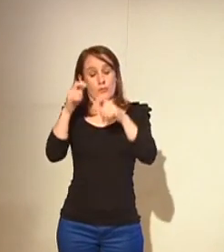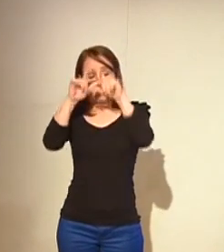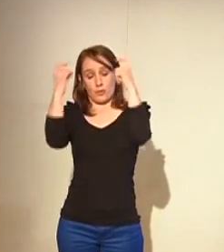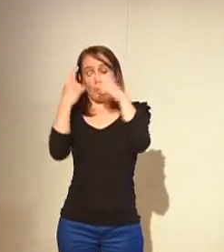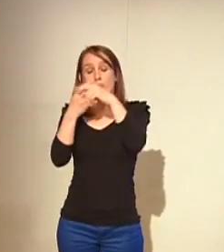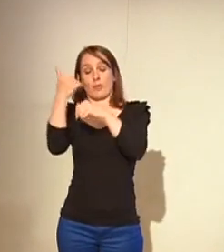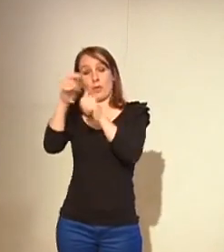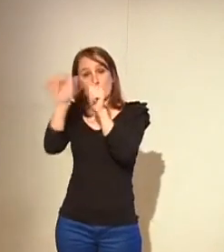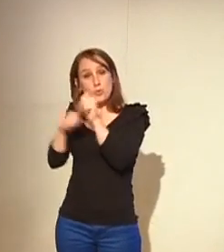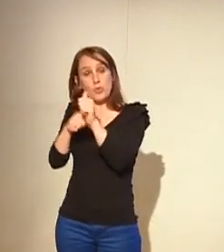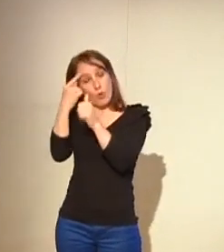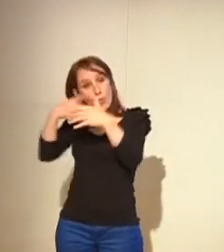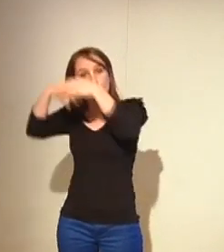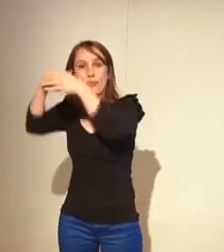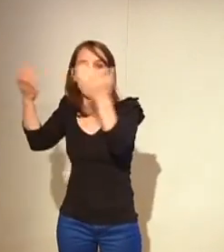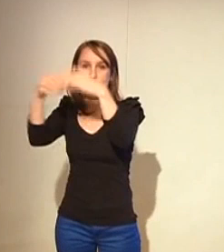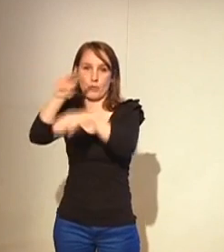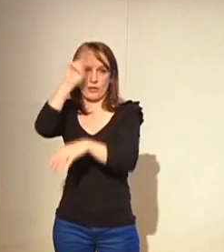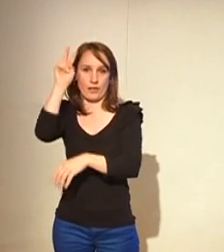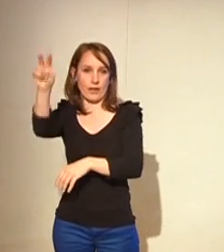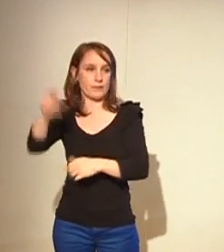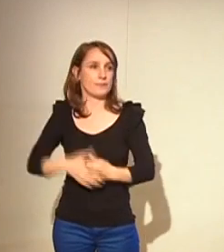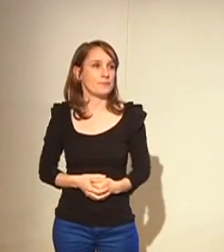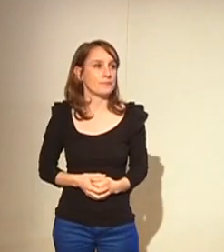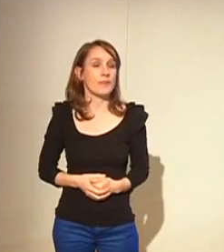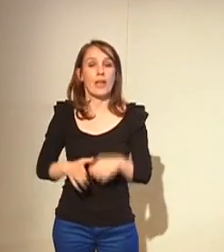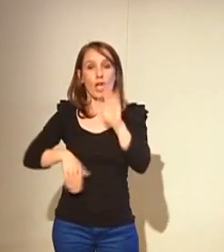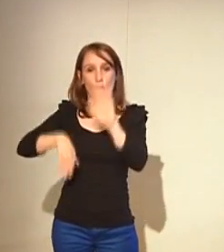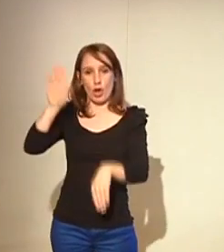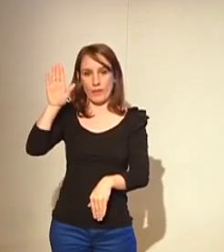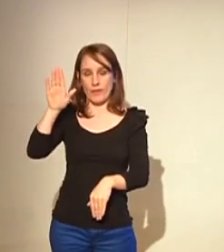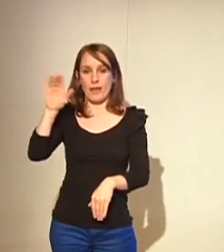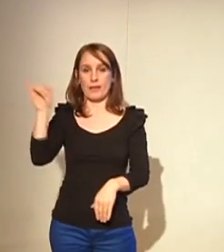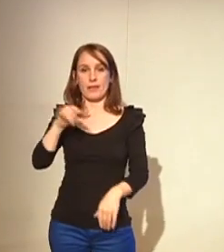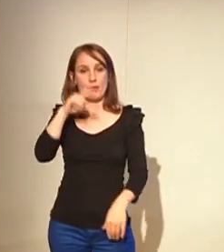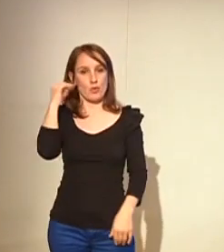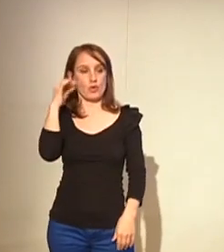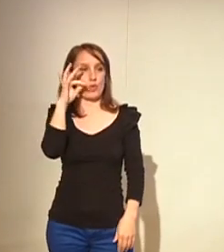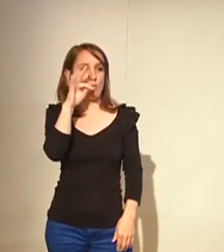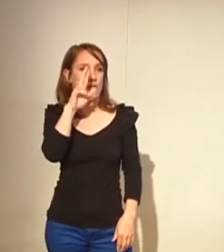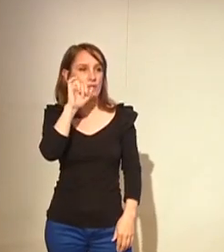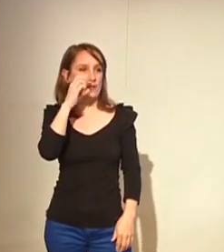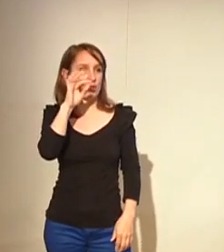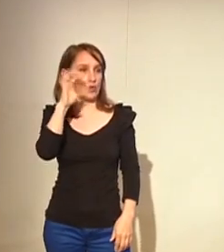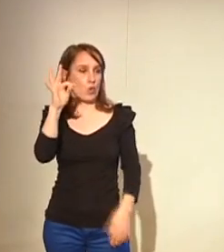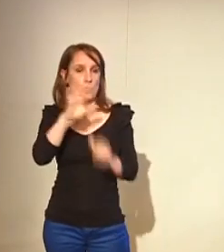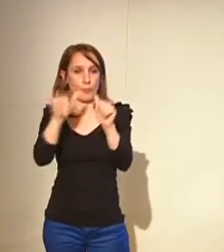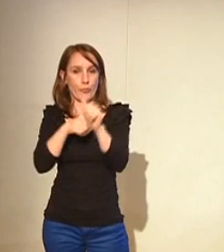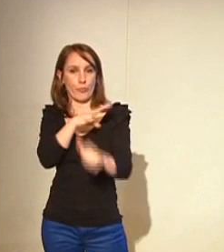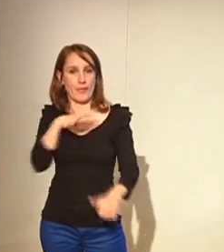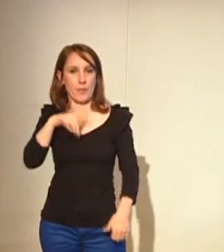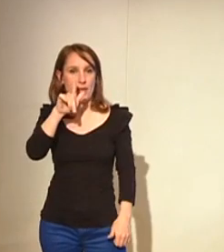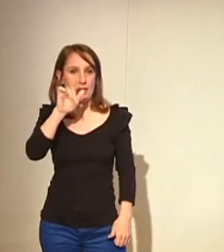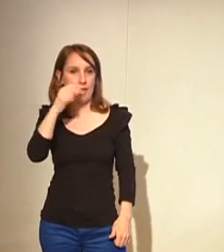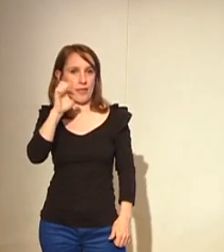l'assemblée générale nous avons donc comme candidat je l'ai dit madame monsieur fristo avec suppléante madame Garnier nous